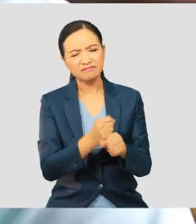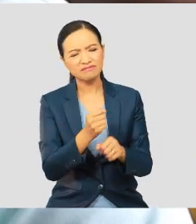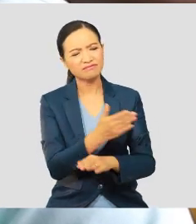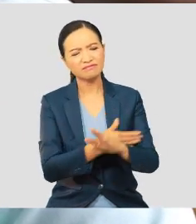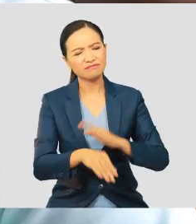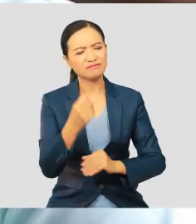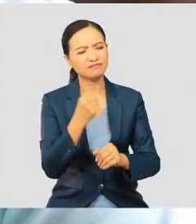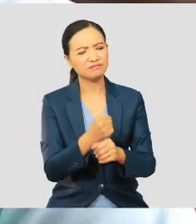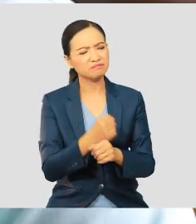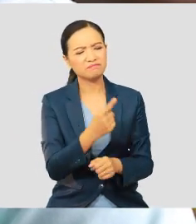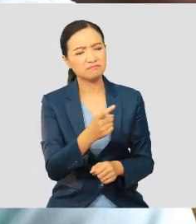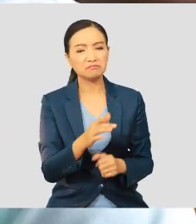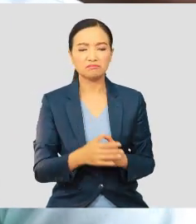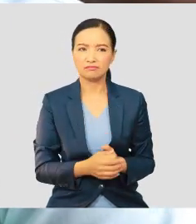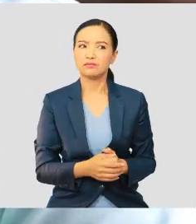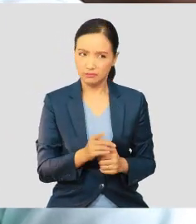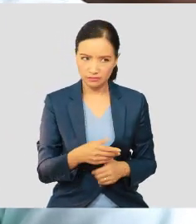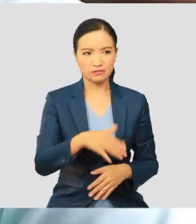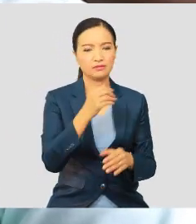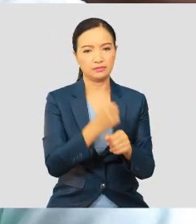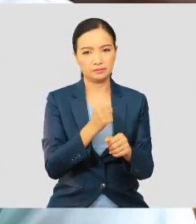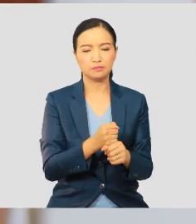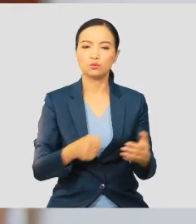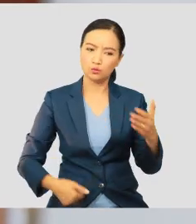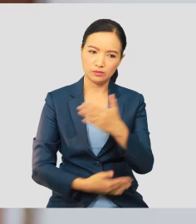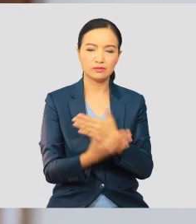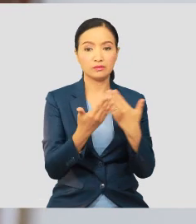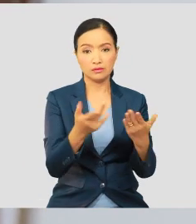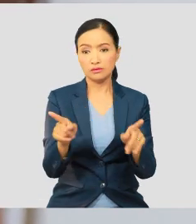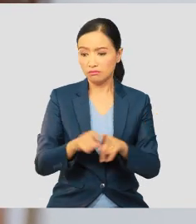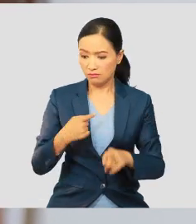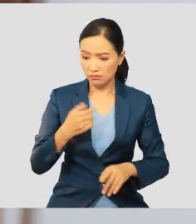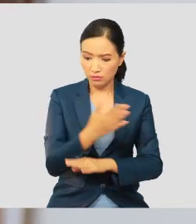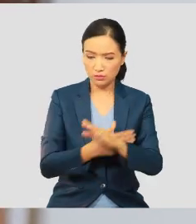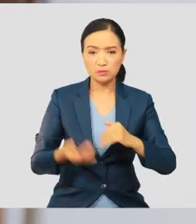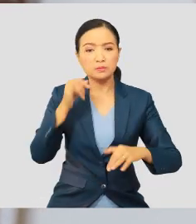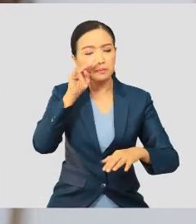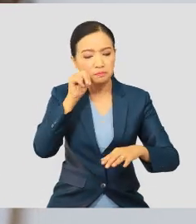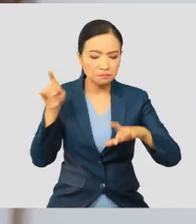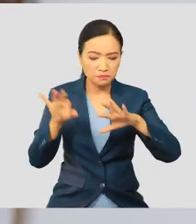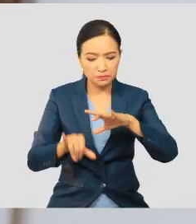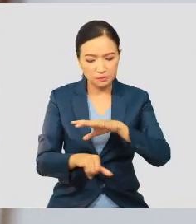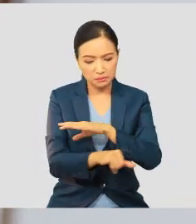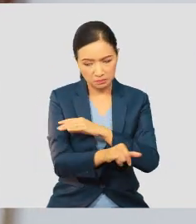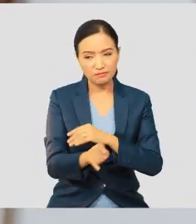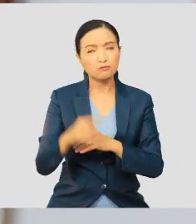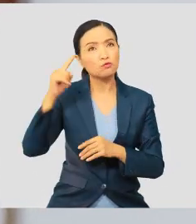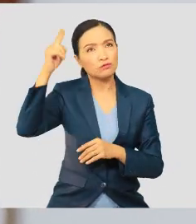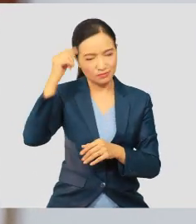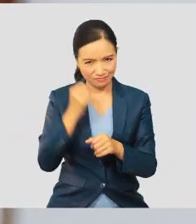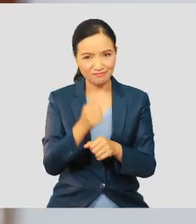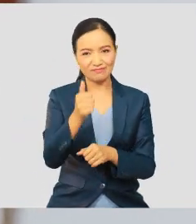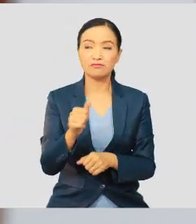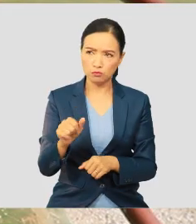องว่าเป็นไปไม่ได้หรือเป็นความฝันอย่างหนึ่งที่ว่าอยากเป็นนักเขียนหรือว่าดังนำน้ำในสภาพคนพิการที่ว่าจะฝันไปทำไมฝันแล้วทำได้ไหมอย่